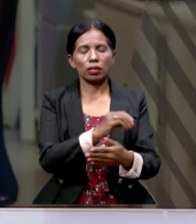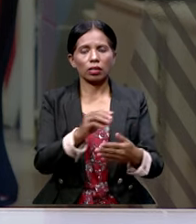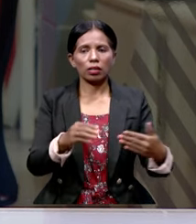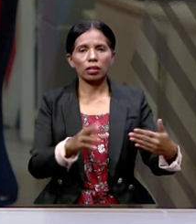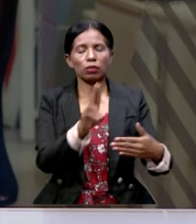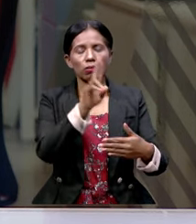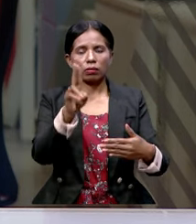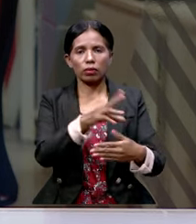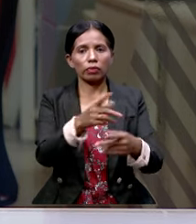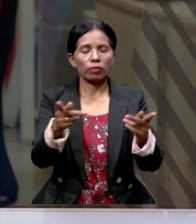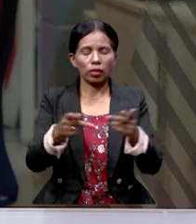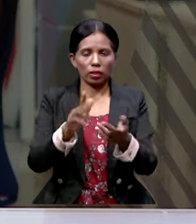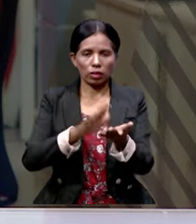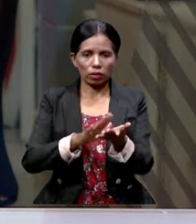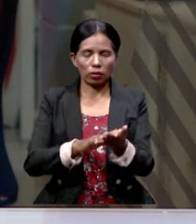Sekolah.